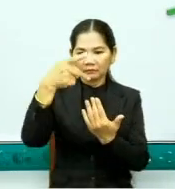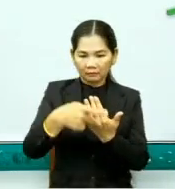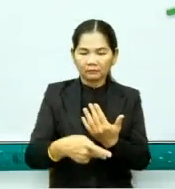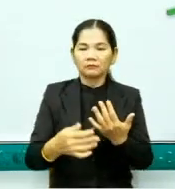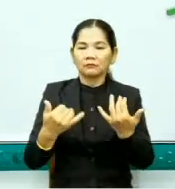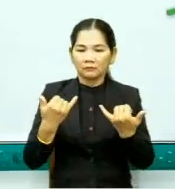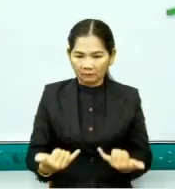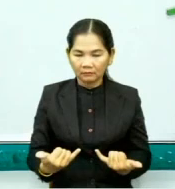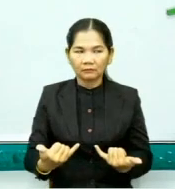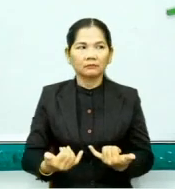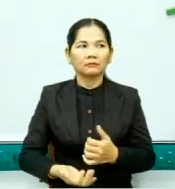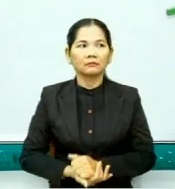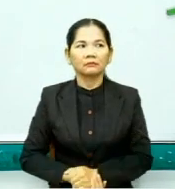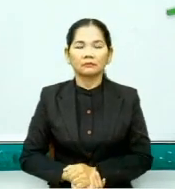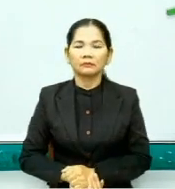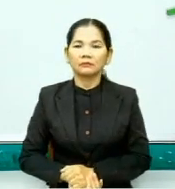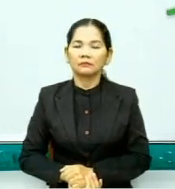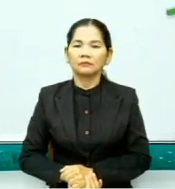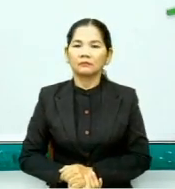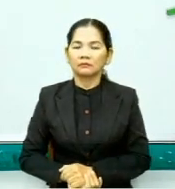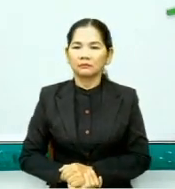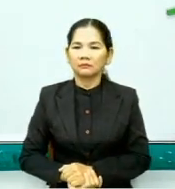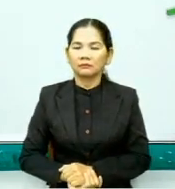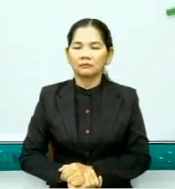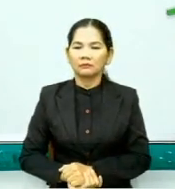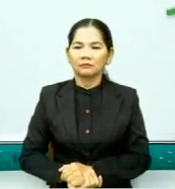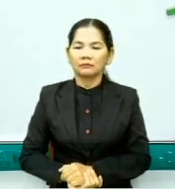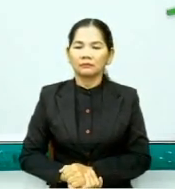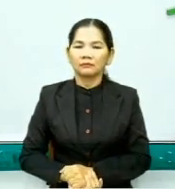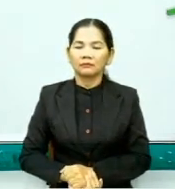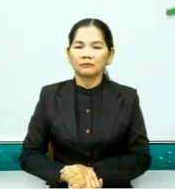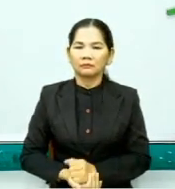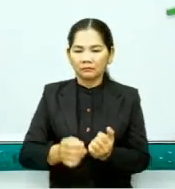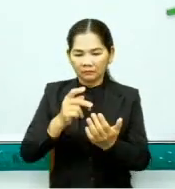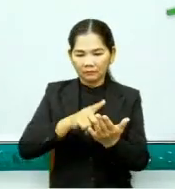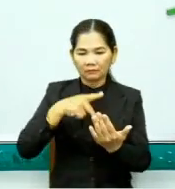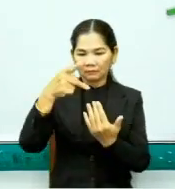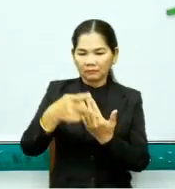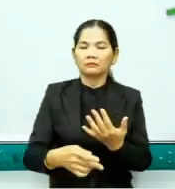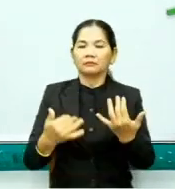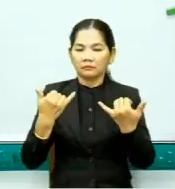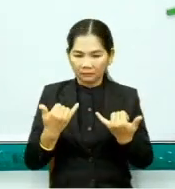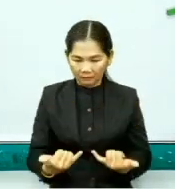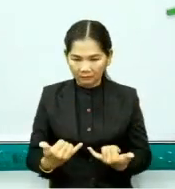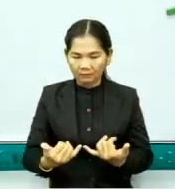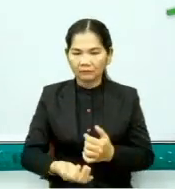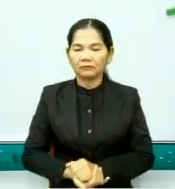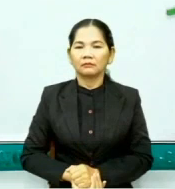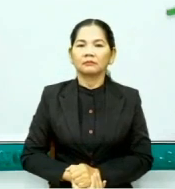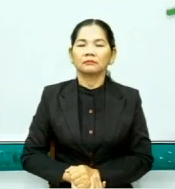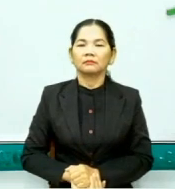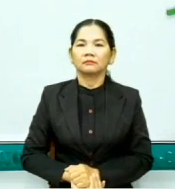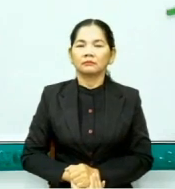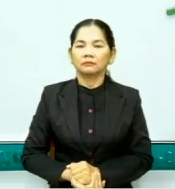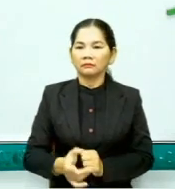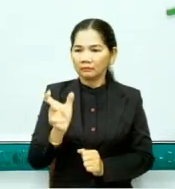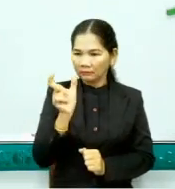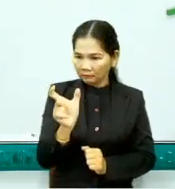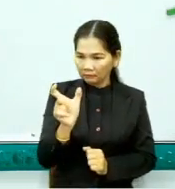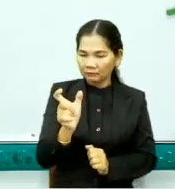ธีนี้กำวิธีนี้จ้าก้นดอก